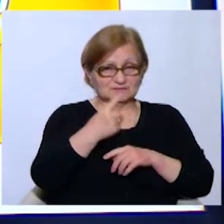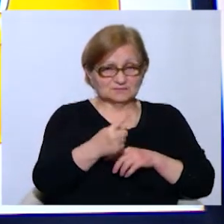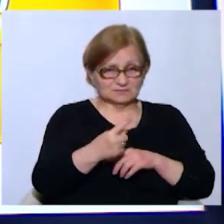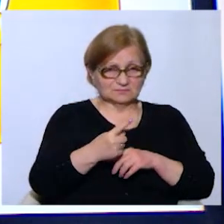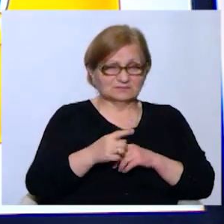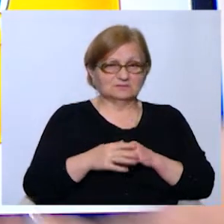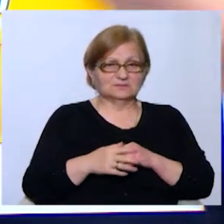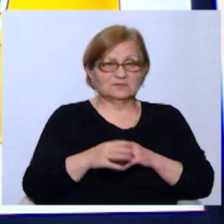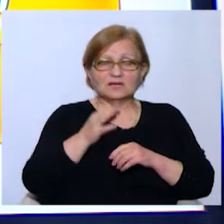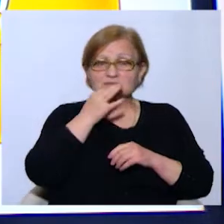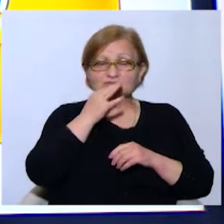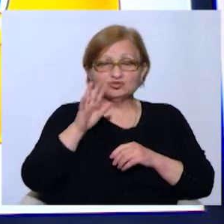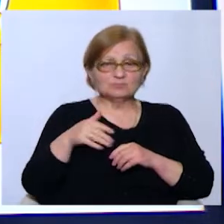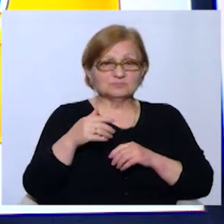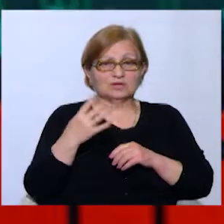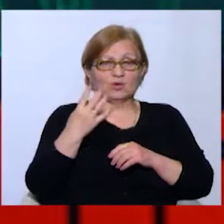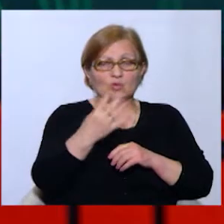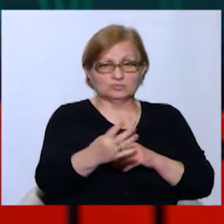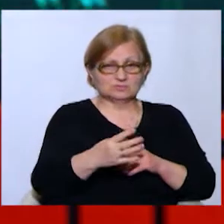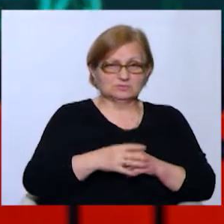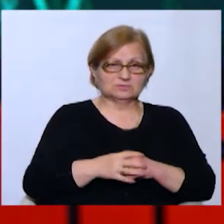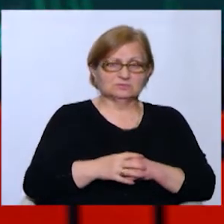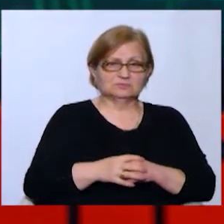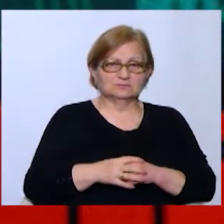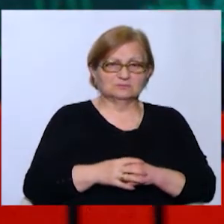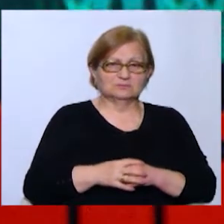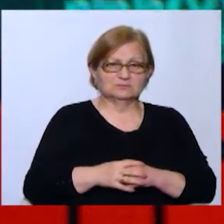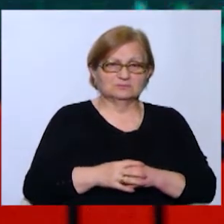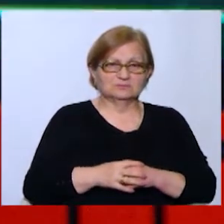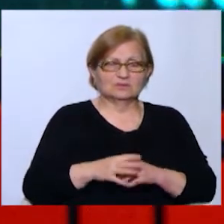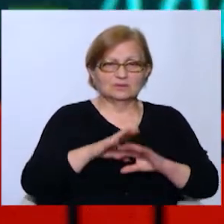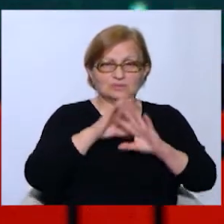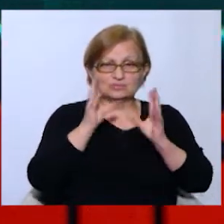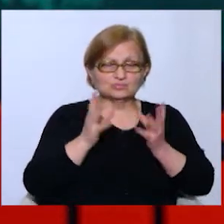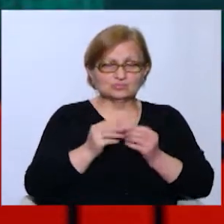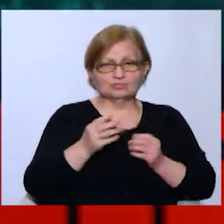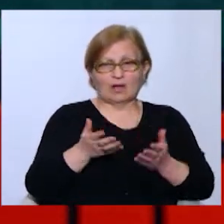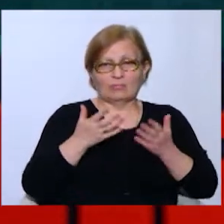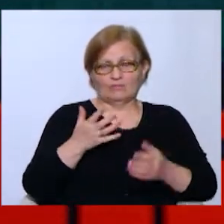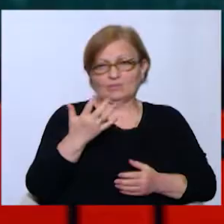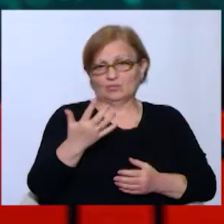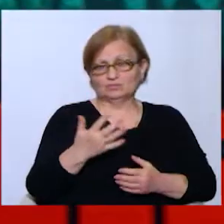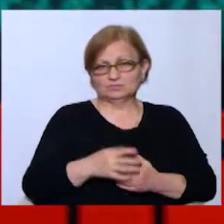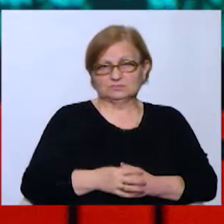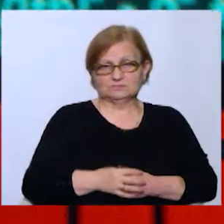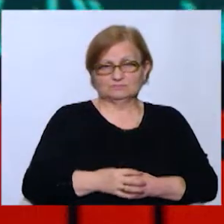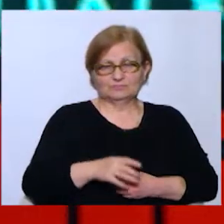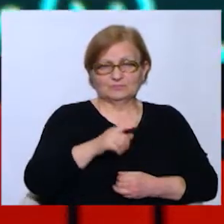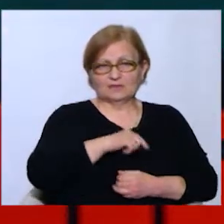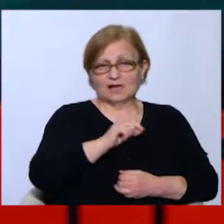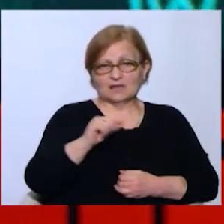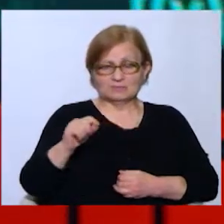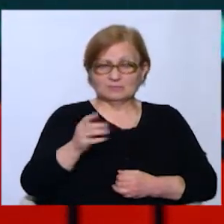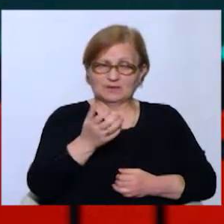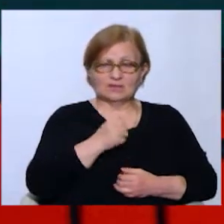1-ს და შემდეგ ვუმატებთ 4-ს. გამოგვივა სულ მიმატებული 5. აბა მოიმარჯვეთ კალამი და